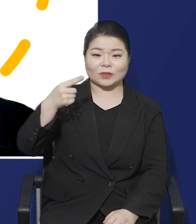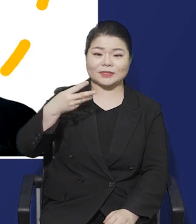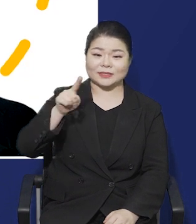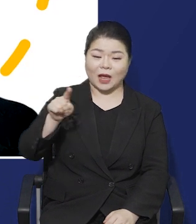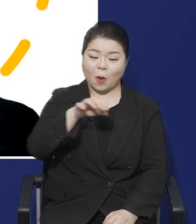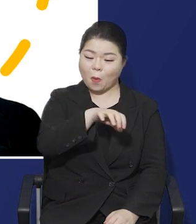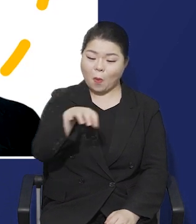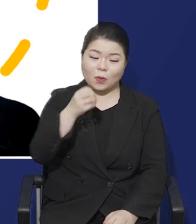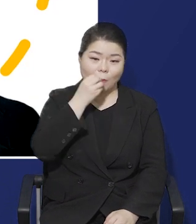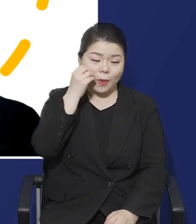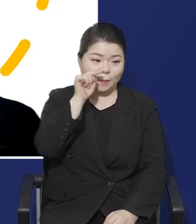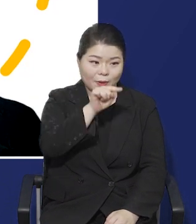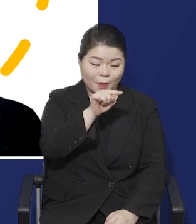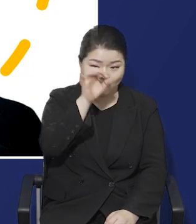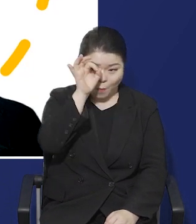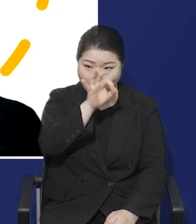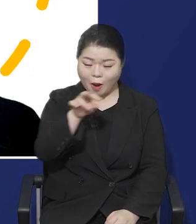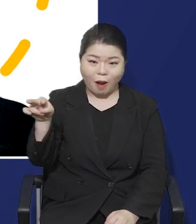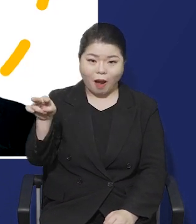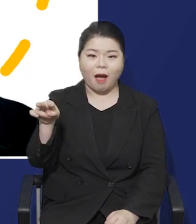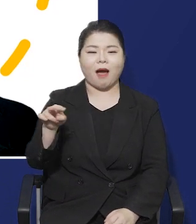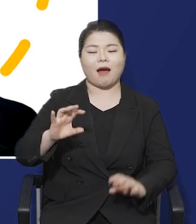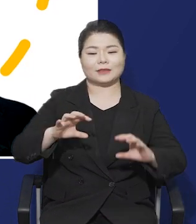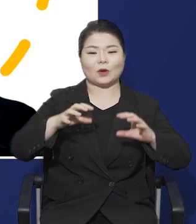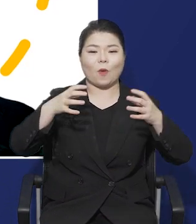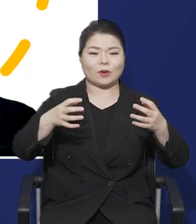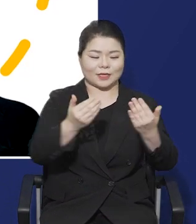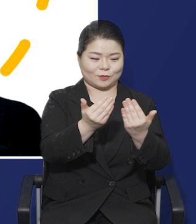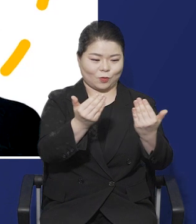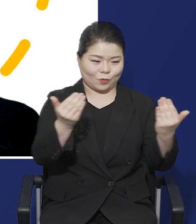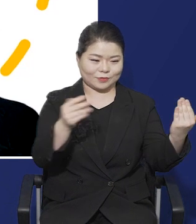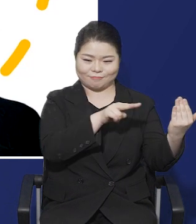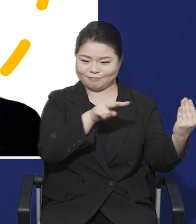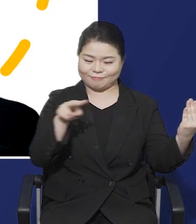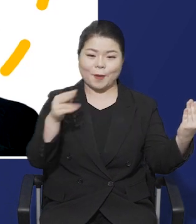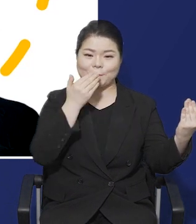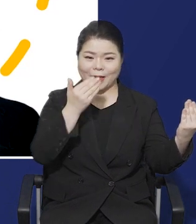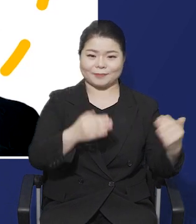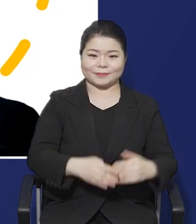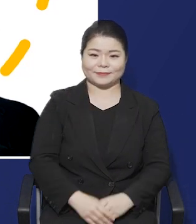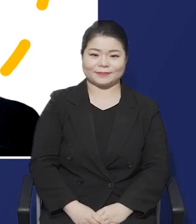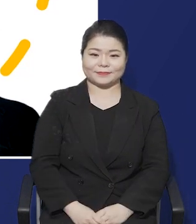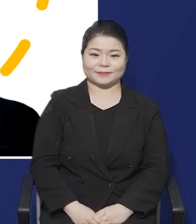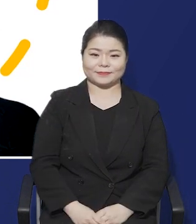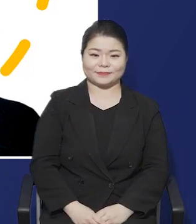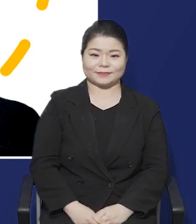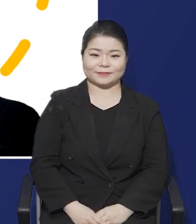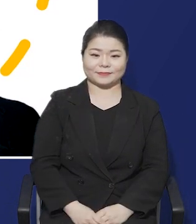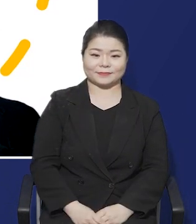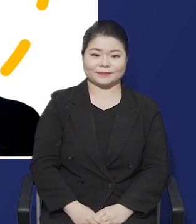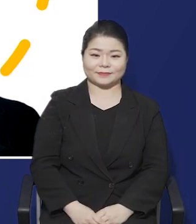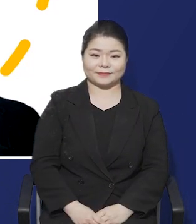되면은 다양한 전 세계 전시회를 검색하실 수 있습니다.